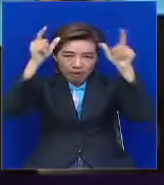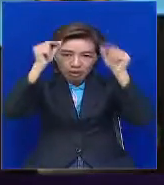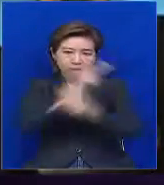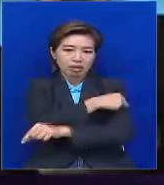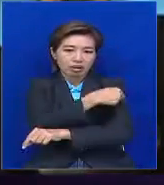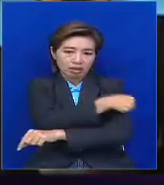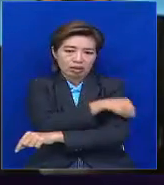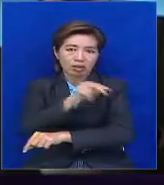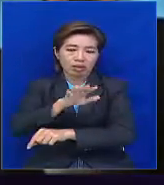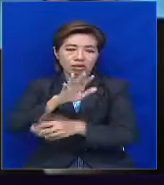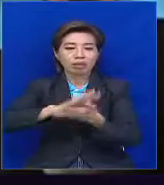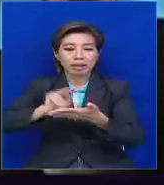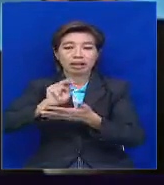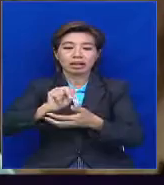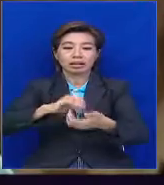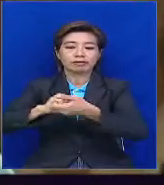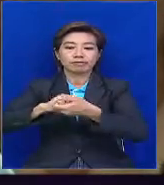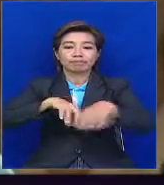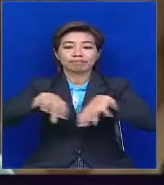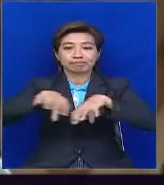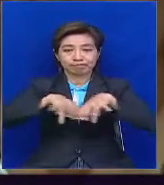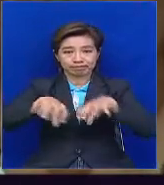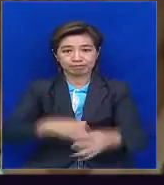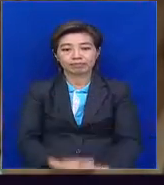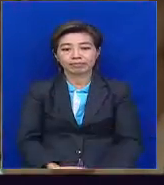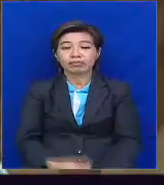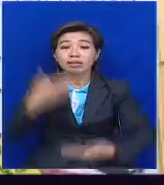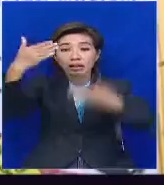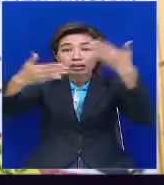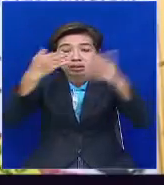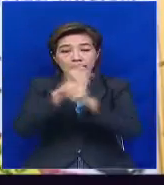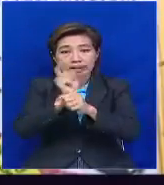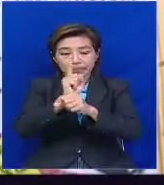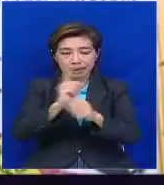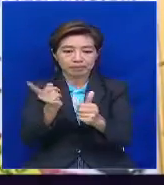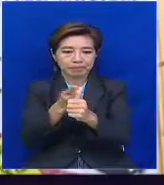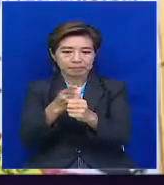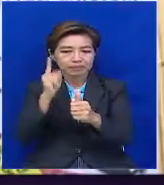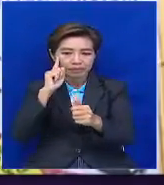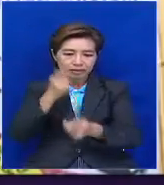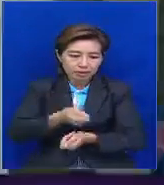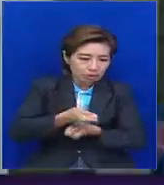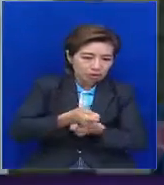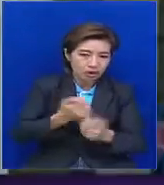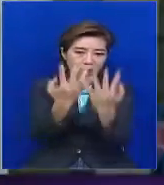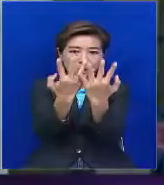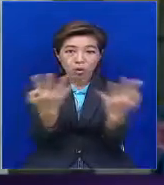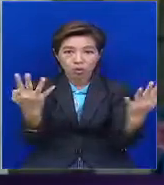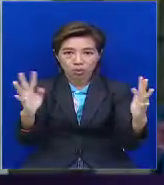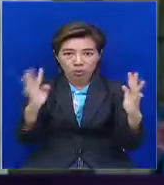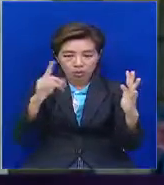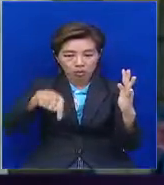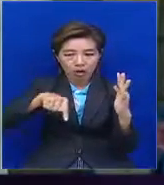มหาวิทยาลัยนวมินทราธิราชครับสำหรับกิจกรรมก็ประกอบด้วยการทำความสะอาดและทาเสียรั้วคณะแพทยศาสตร์